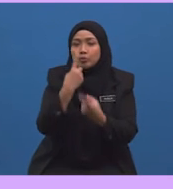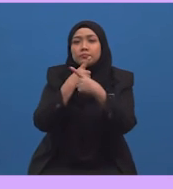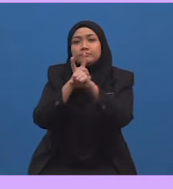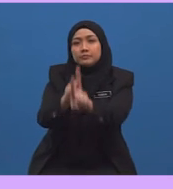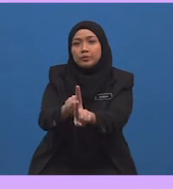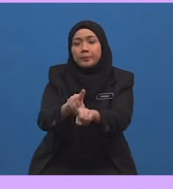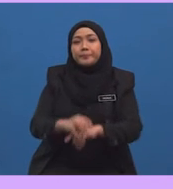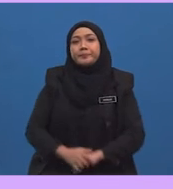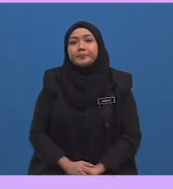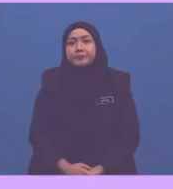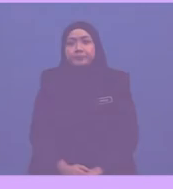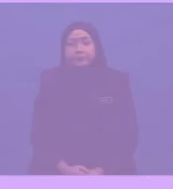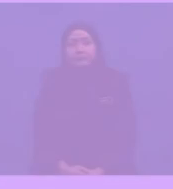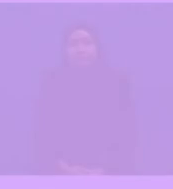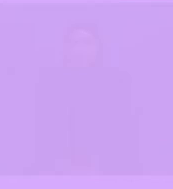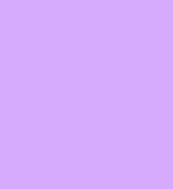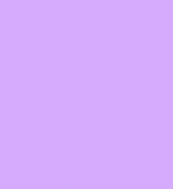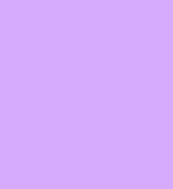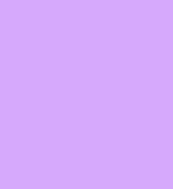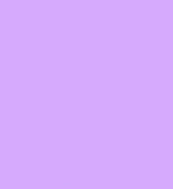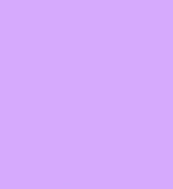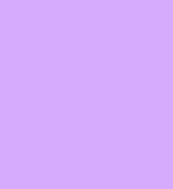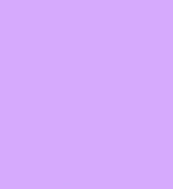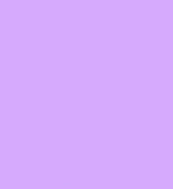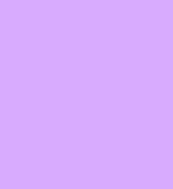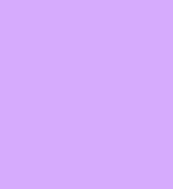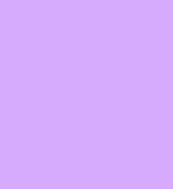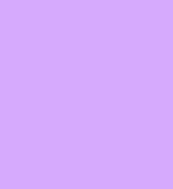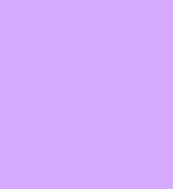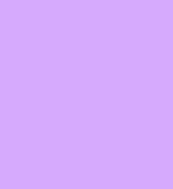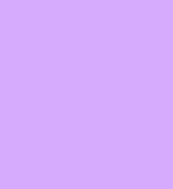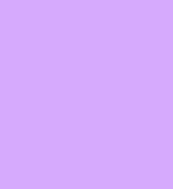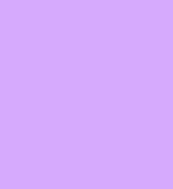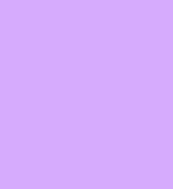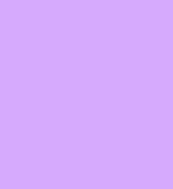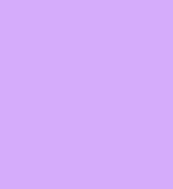Sila sediakan pen dan kertas untuk soalan ini.